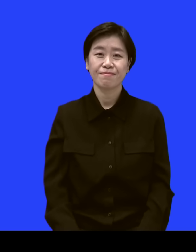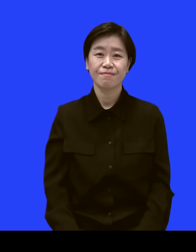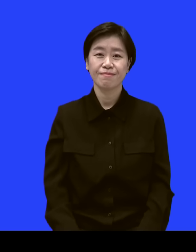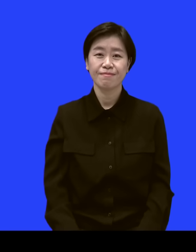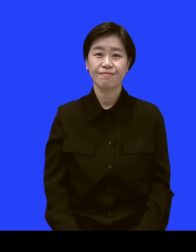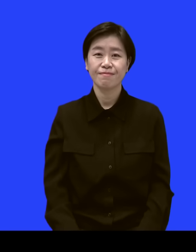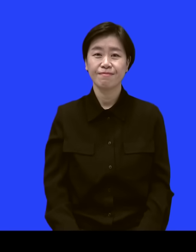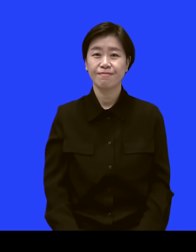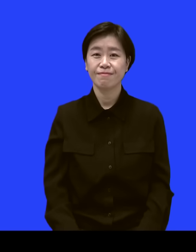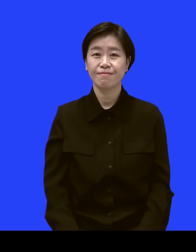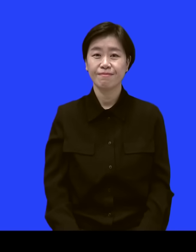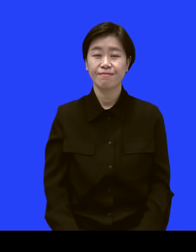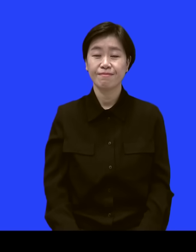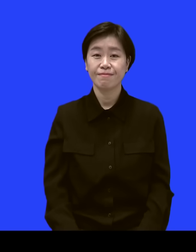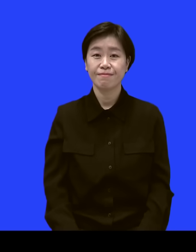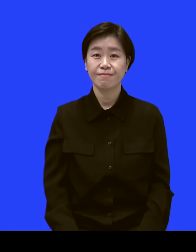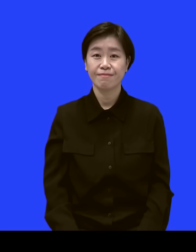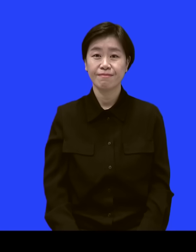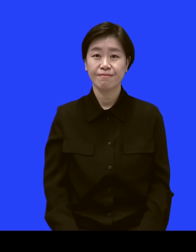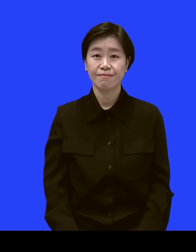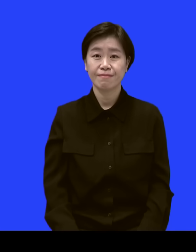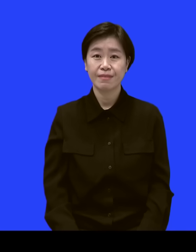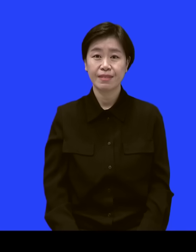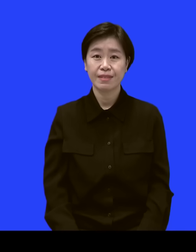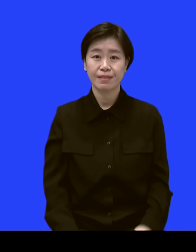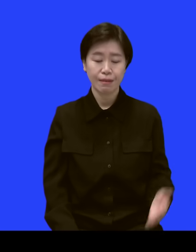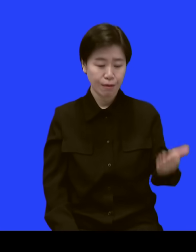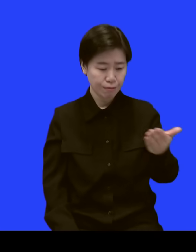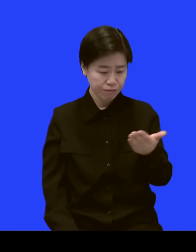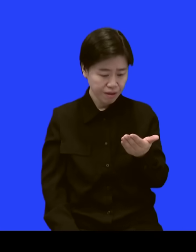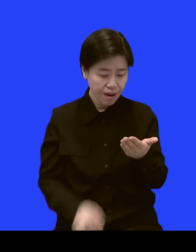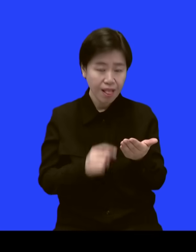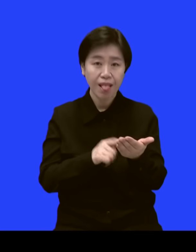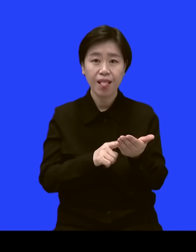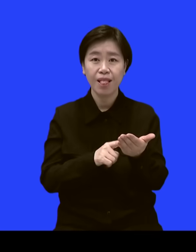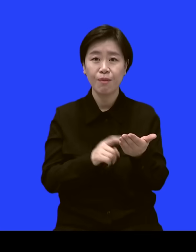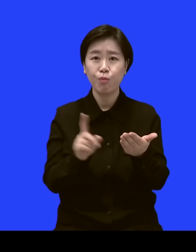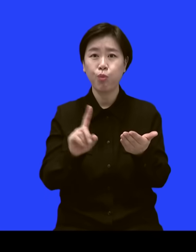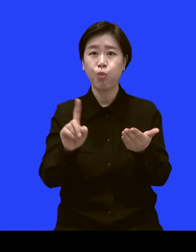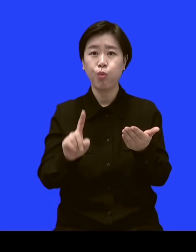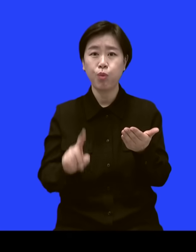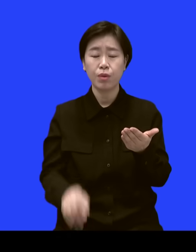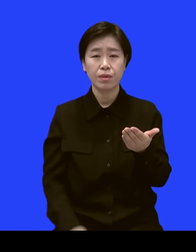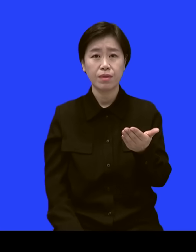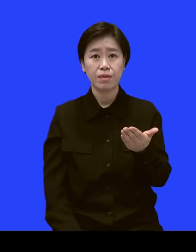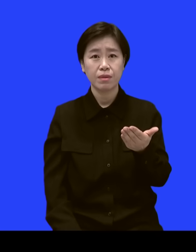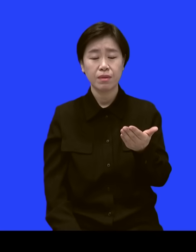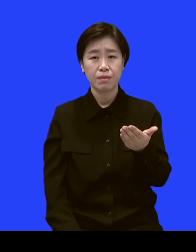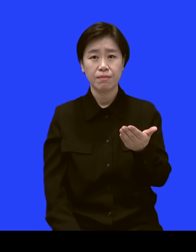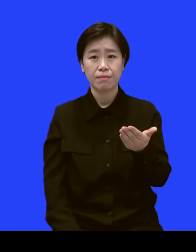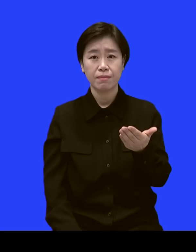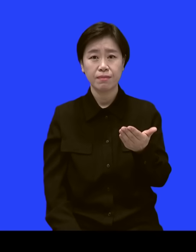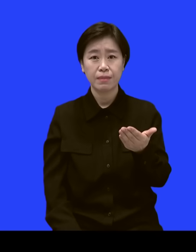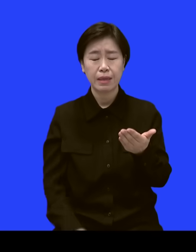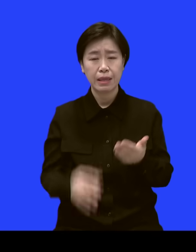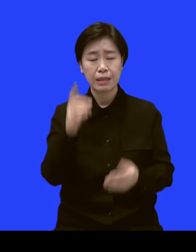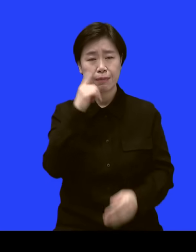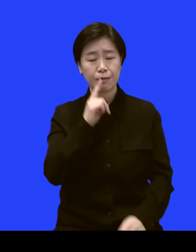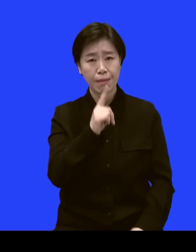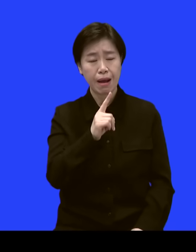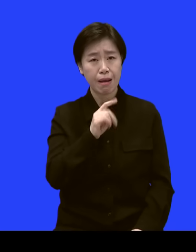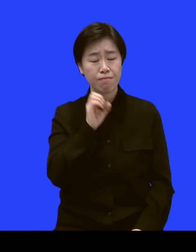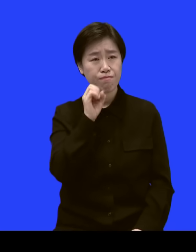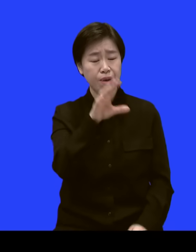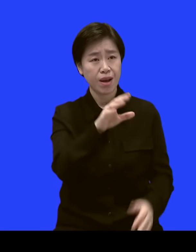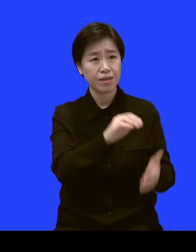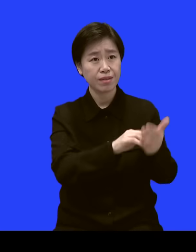떨어지거든요. 그래서 제가 순간적으로 고민했죠. 아, 한번 그냥 욕 한번 시원하게 네. 하고 다시는 안 봐야 되나? 네. 근데